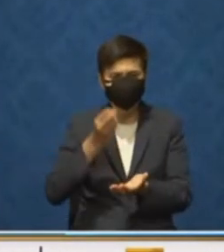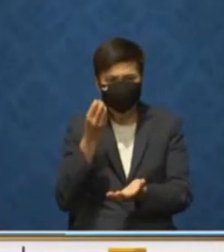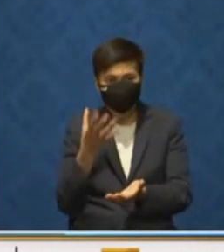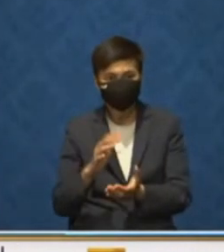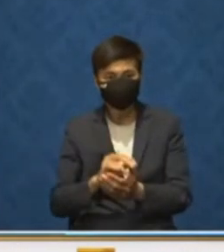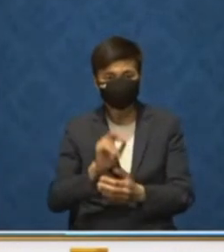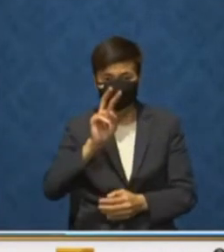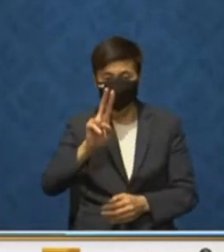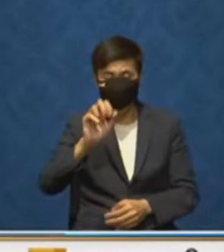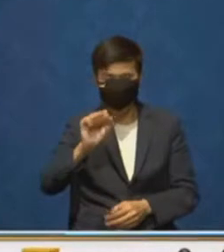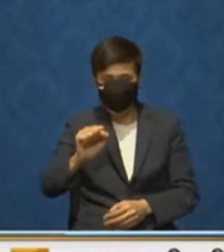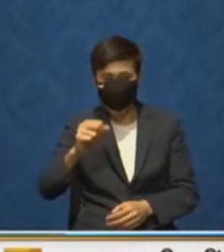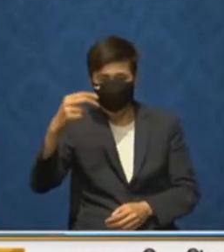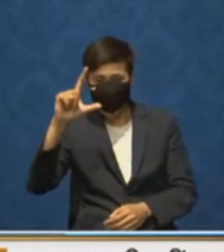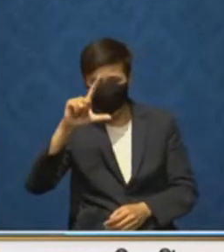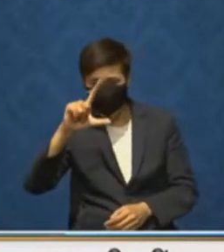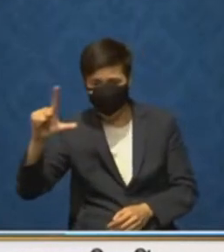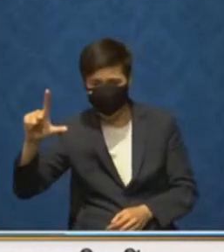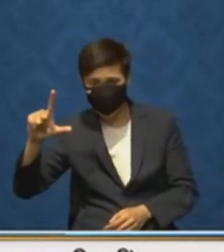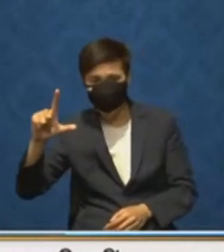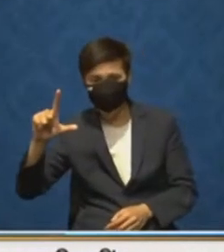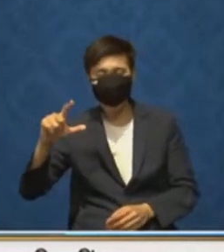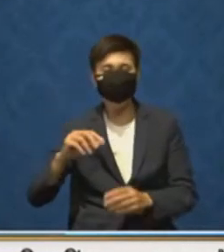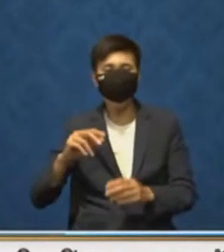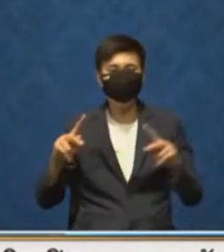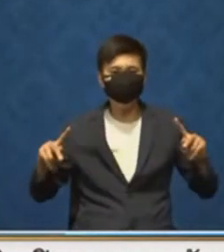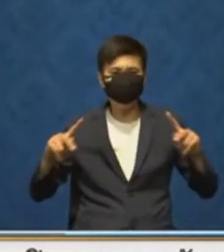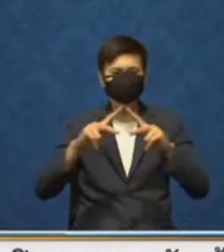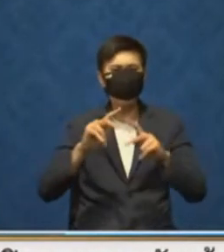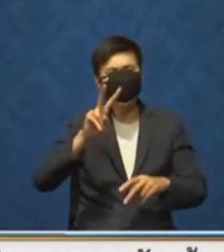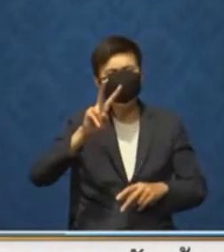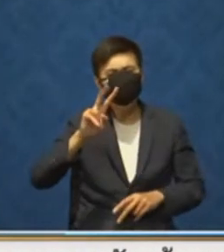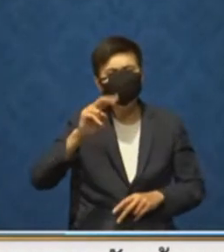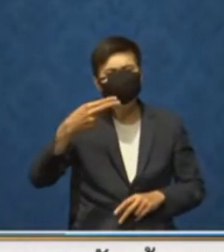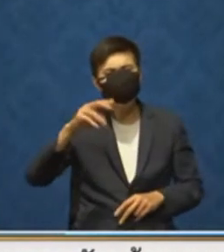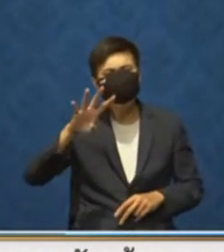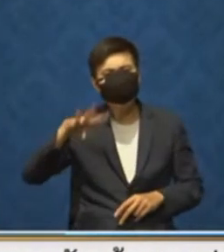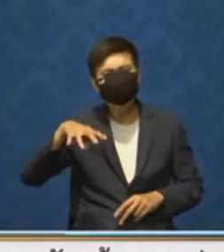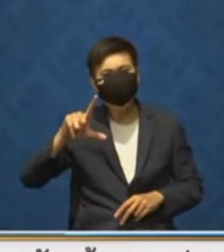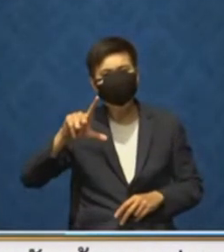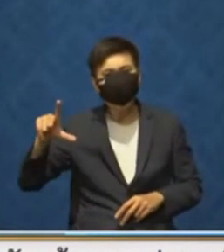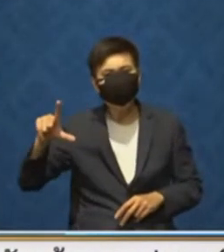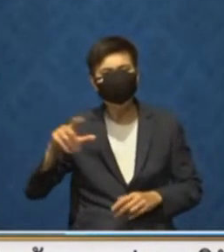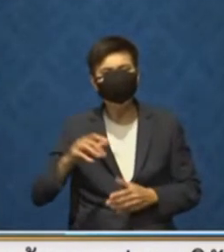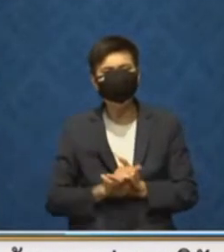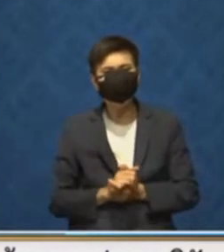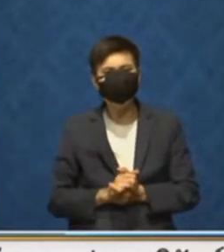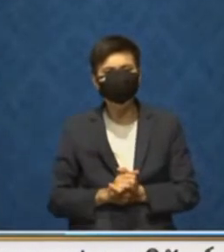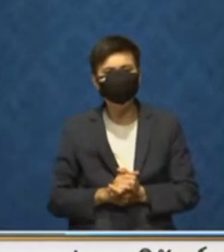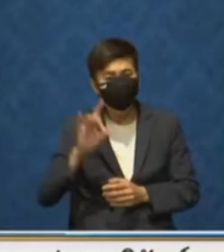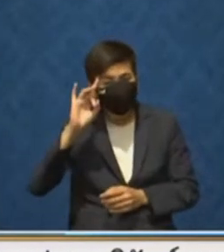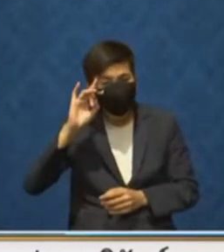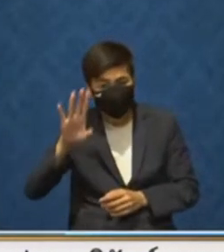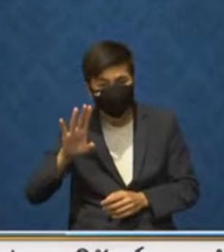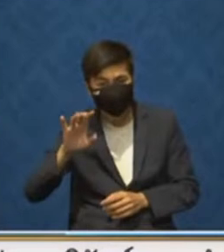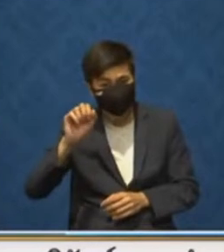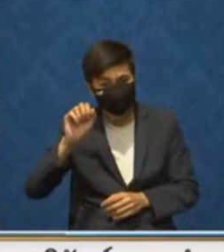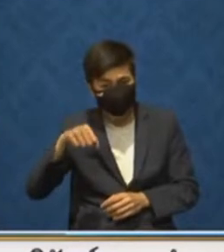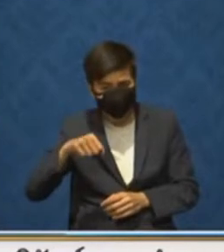กระทรวงพัฒนาสังคมเนี่ยได้สองหมื่นสี่พันล้านมันว่าเปล่าครับ